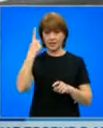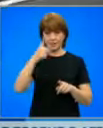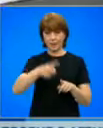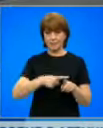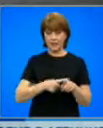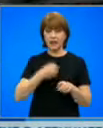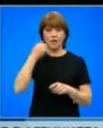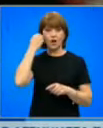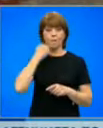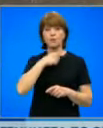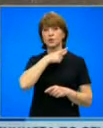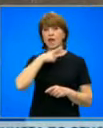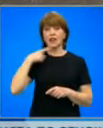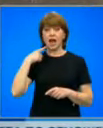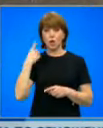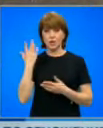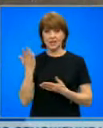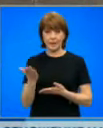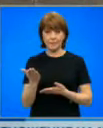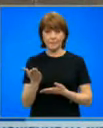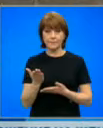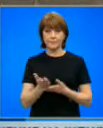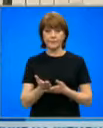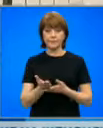в полза на Руската федерация